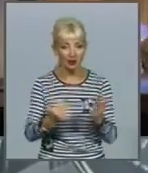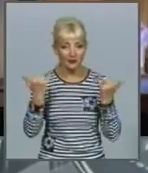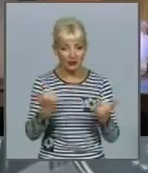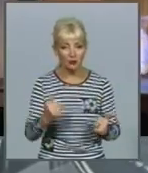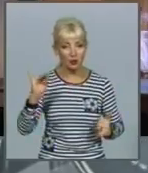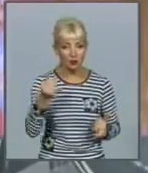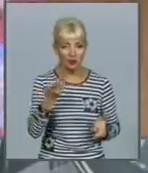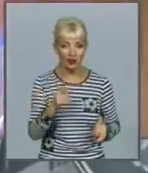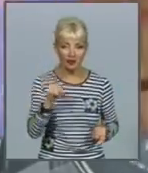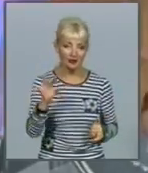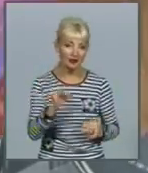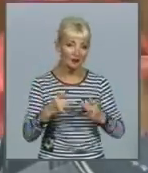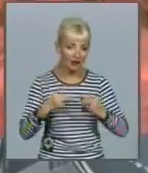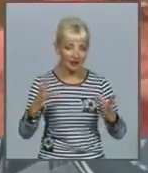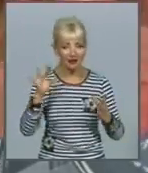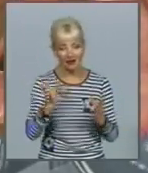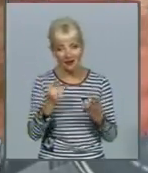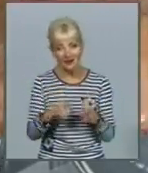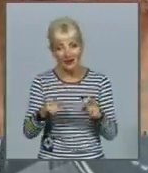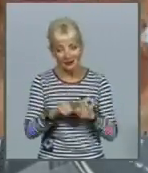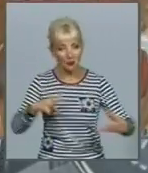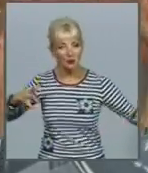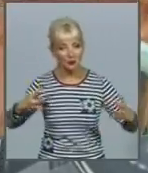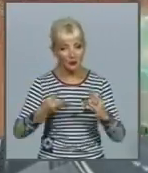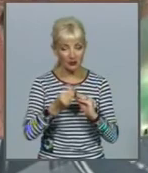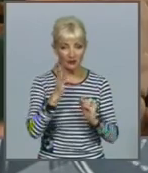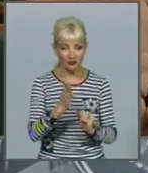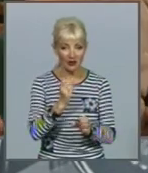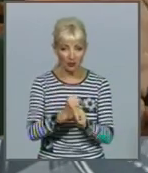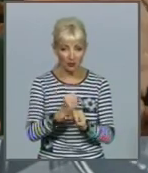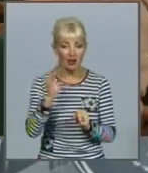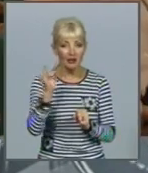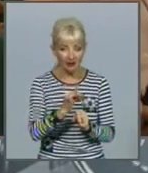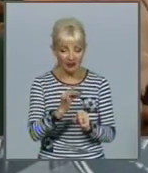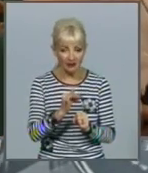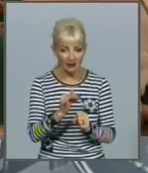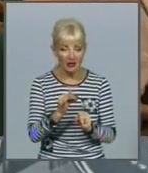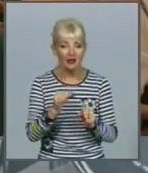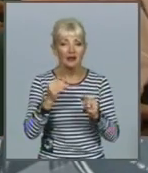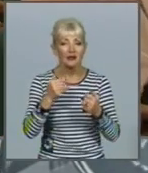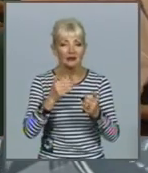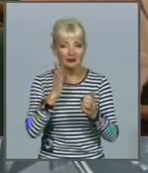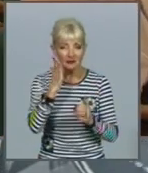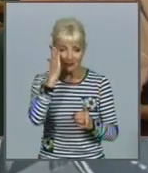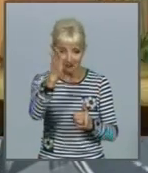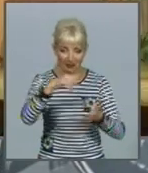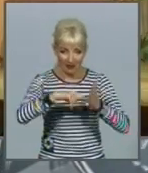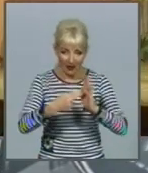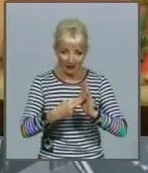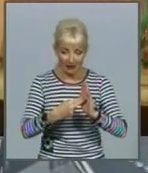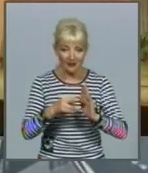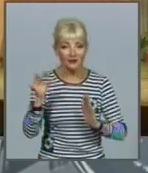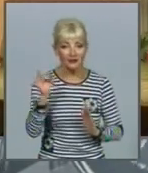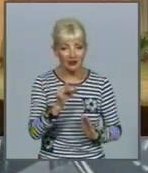свято, і своєрідне підбиття підсумків роботи, і визначення грандіозних планів на майбутнє. Анжела Сушко, Ігор